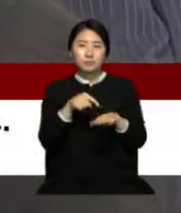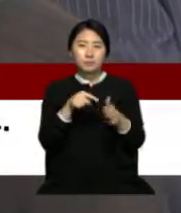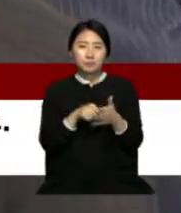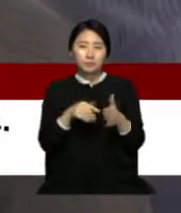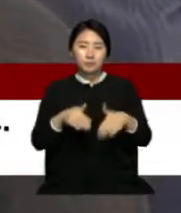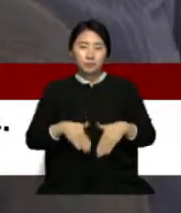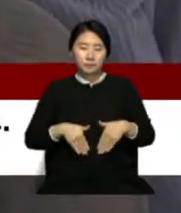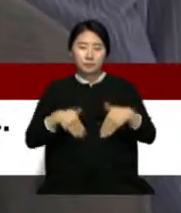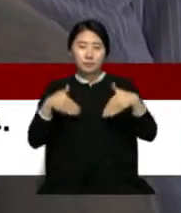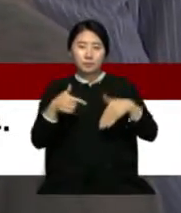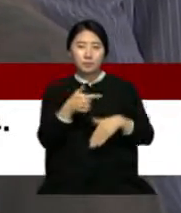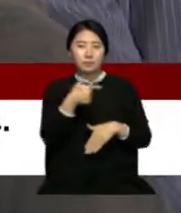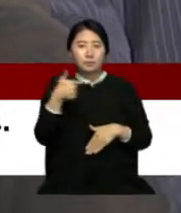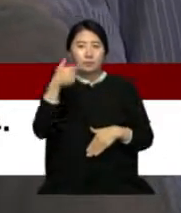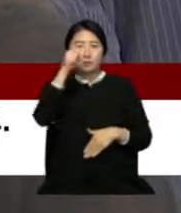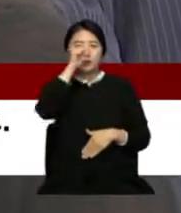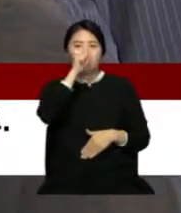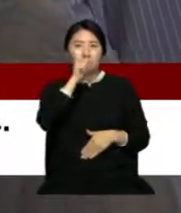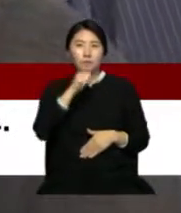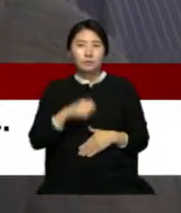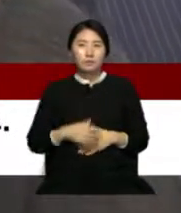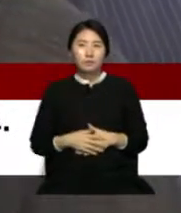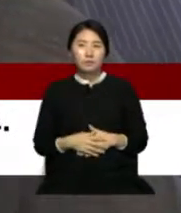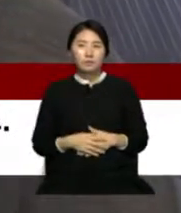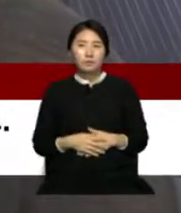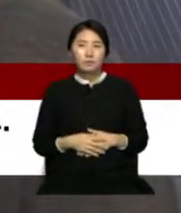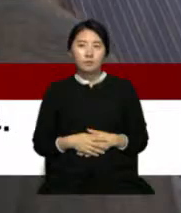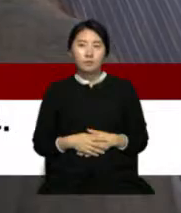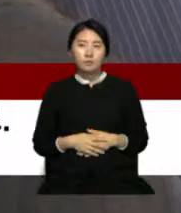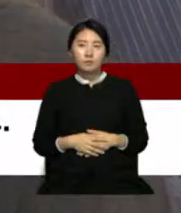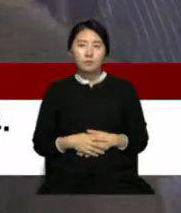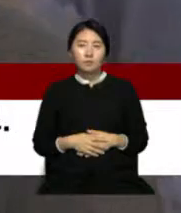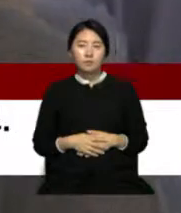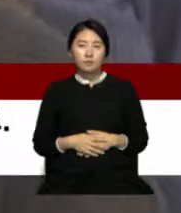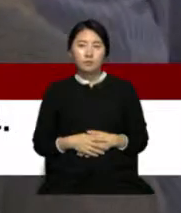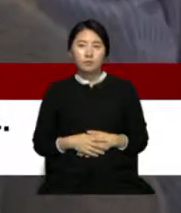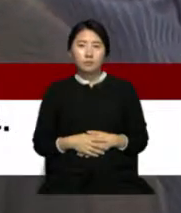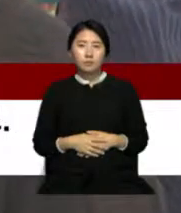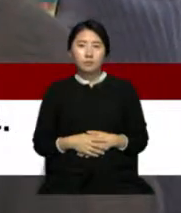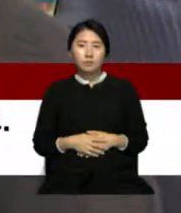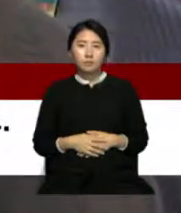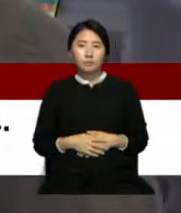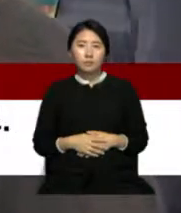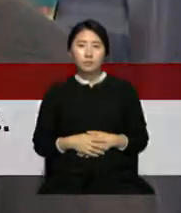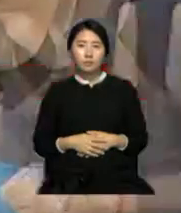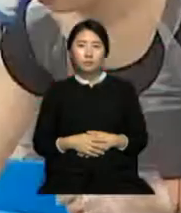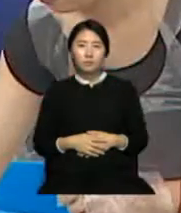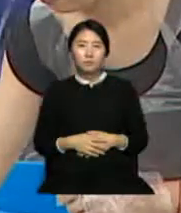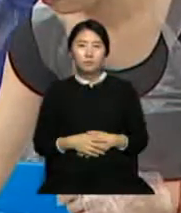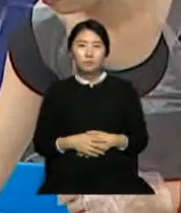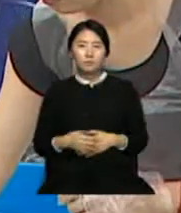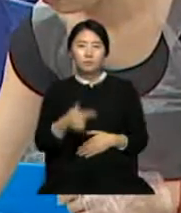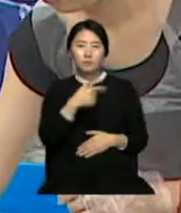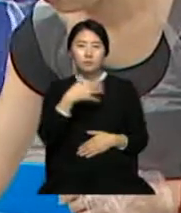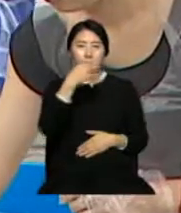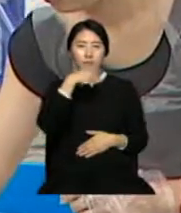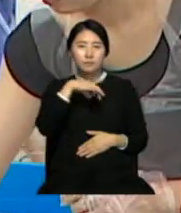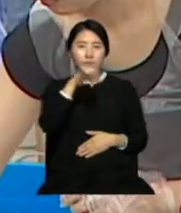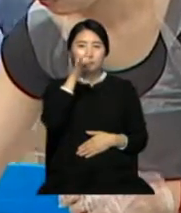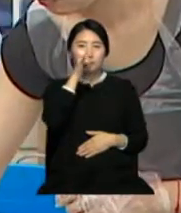이렇게 다른 사람들한테 같이 하는 게 진짜 마음이 일단 따뜻해지는 거예요. 너무 좋아요. 너무 보람